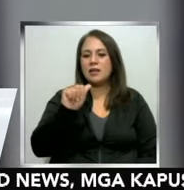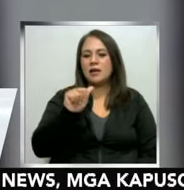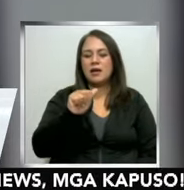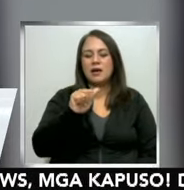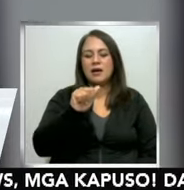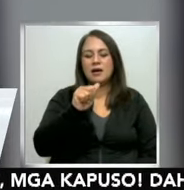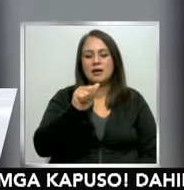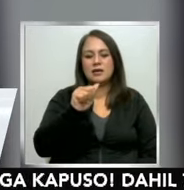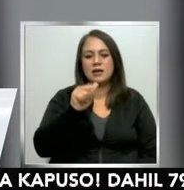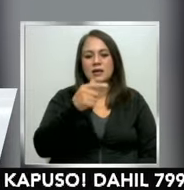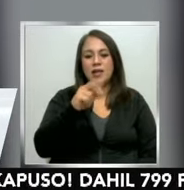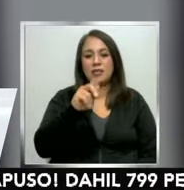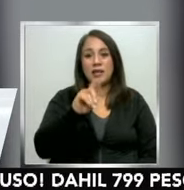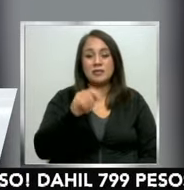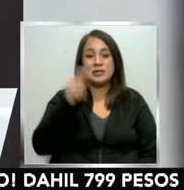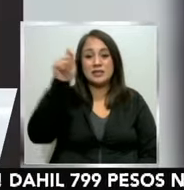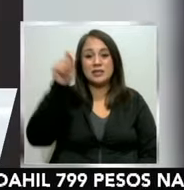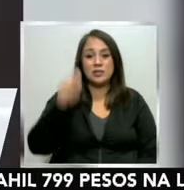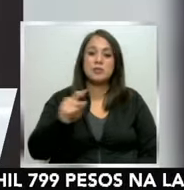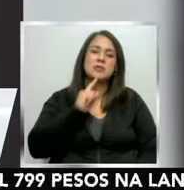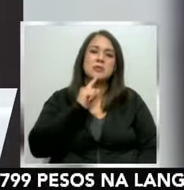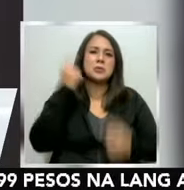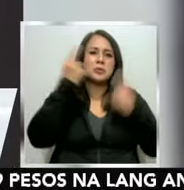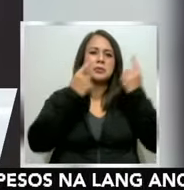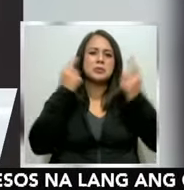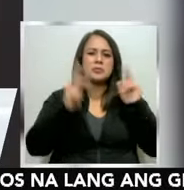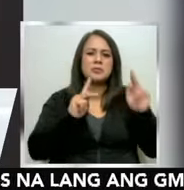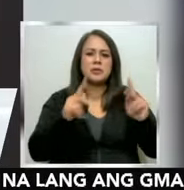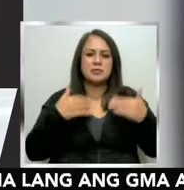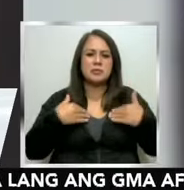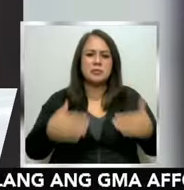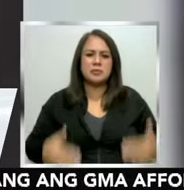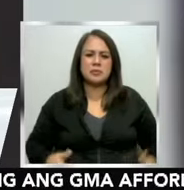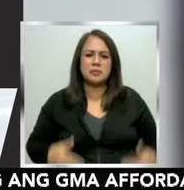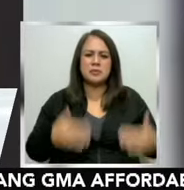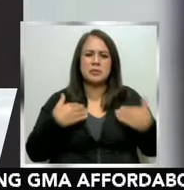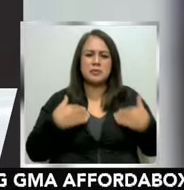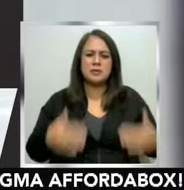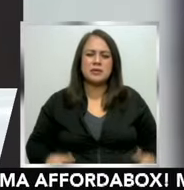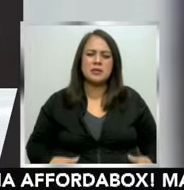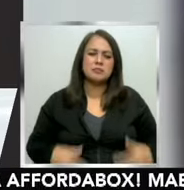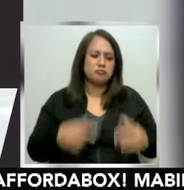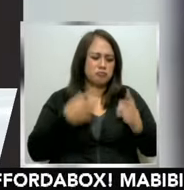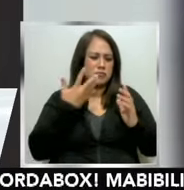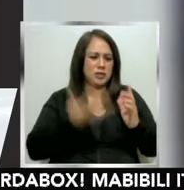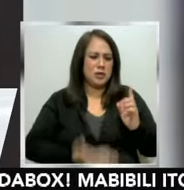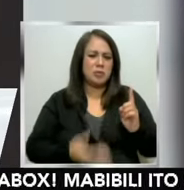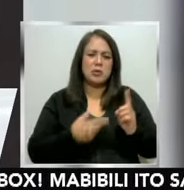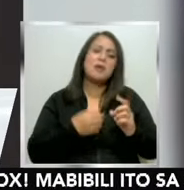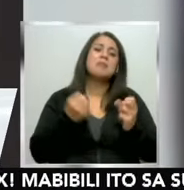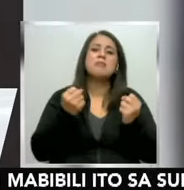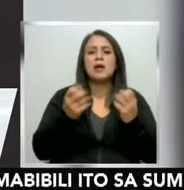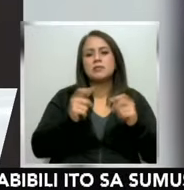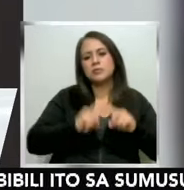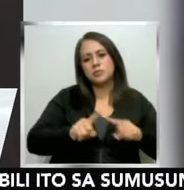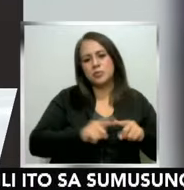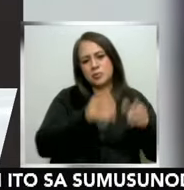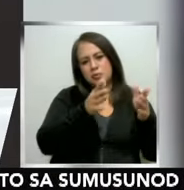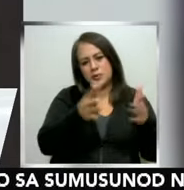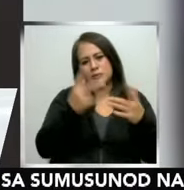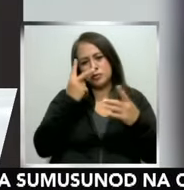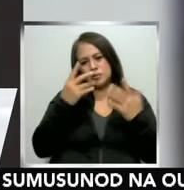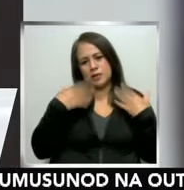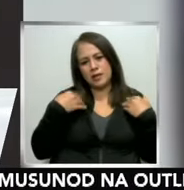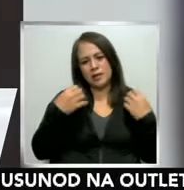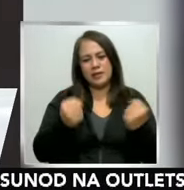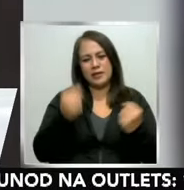open niyang sinagot ang concerns ng ilan sa kanyang physical appearance. Paalala ni Ariana, there are many different ways to look healthy and beautiful.